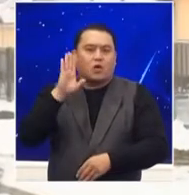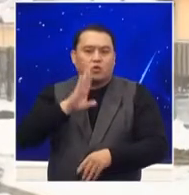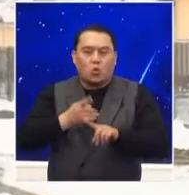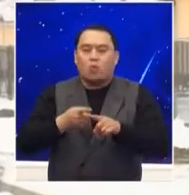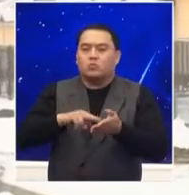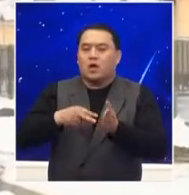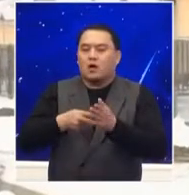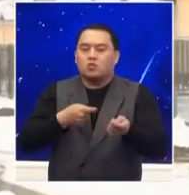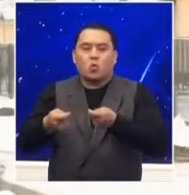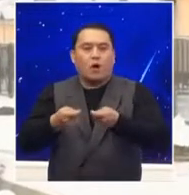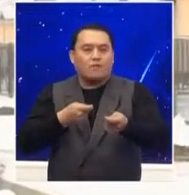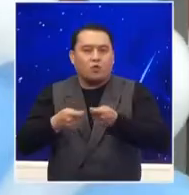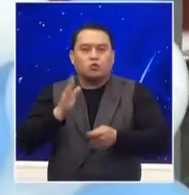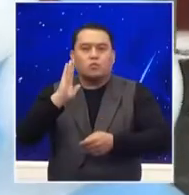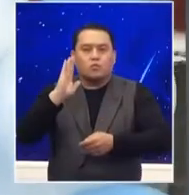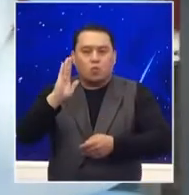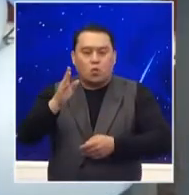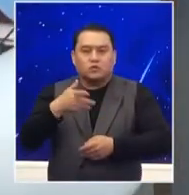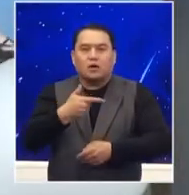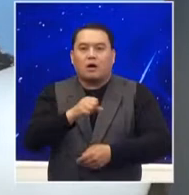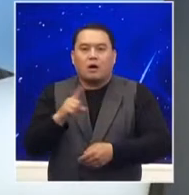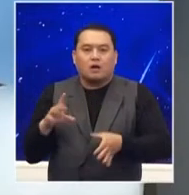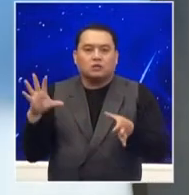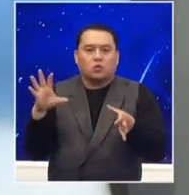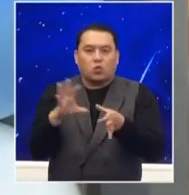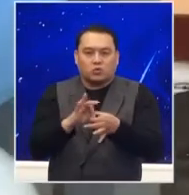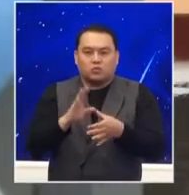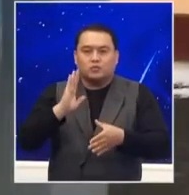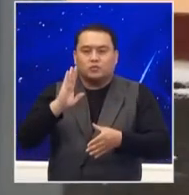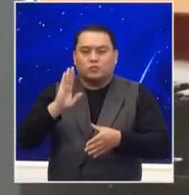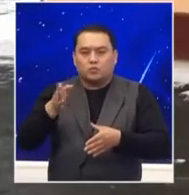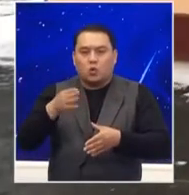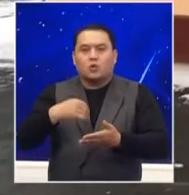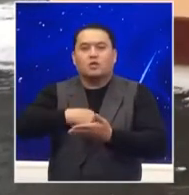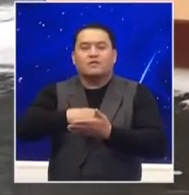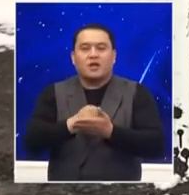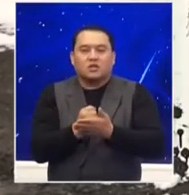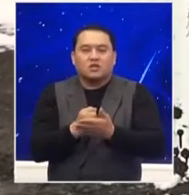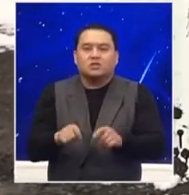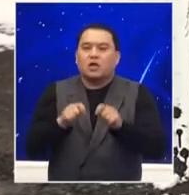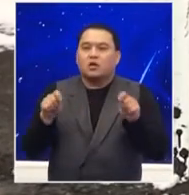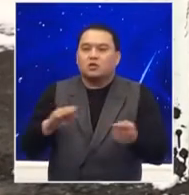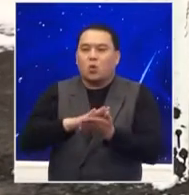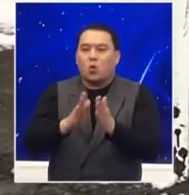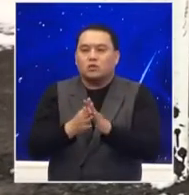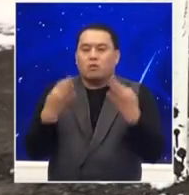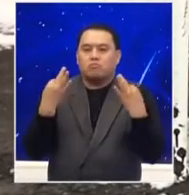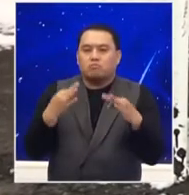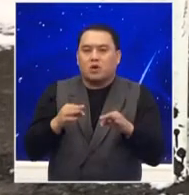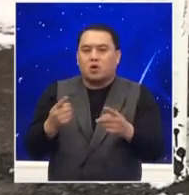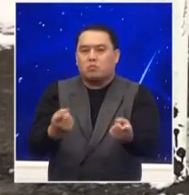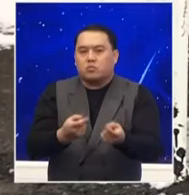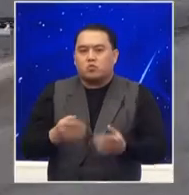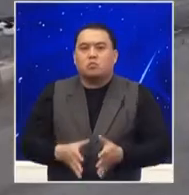В планах руководства области в будущем году газифицировать приграничный район. По мнению Амандыка Баталова, создание условий позволит привлечь сюда